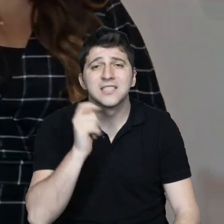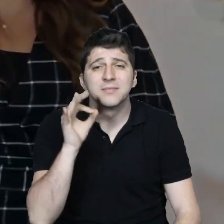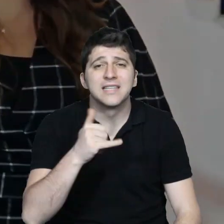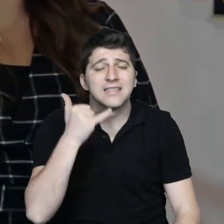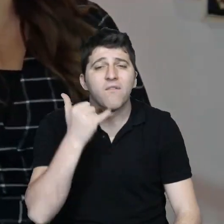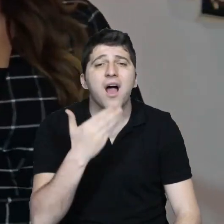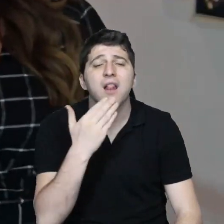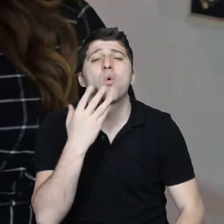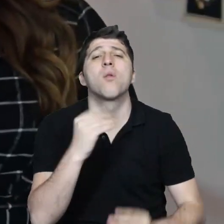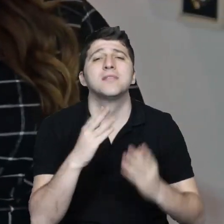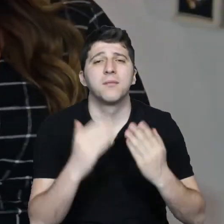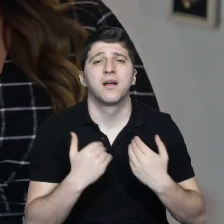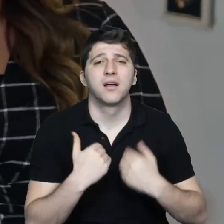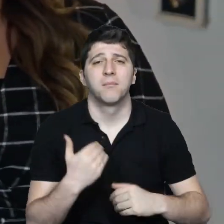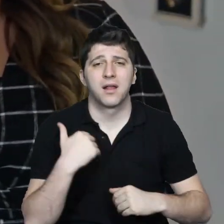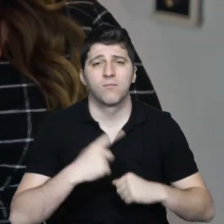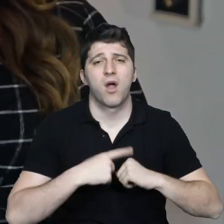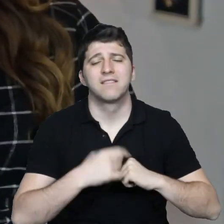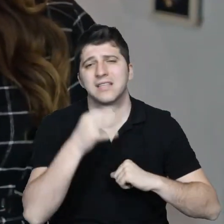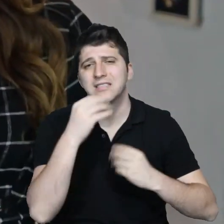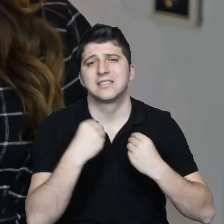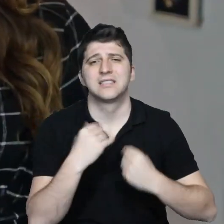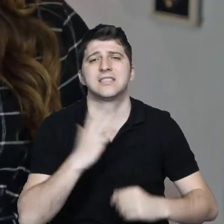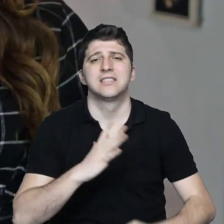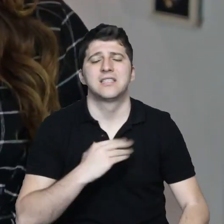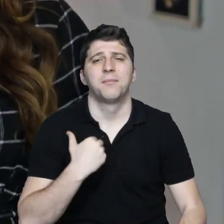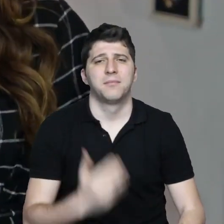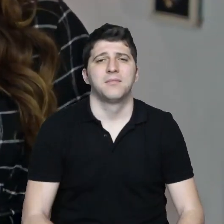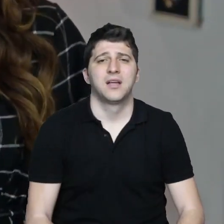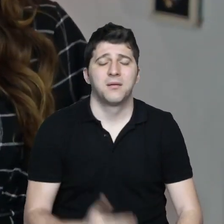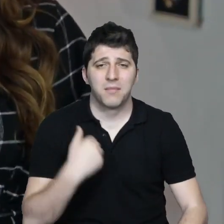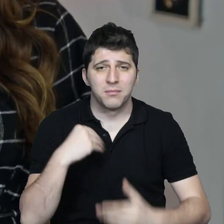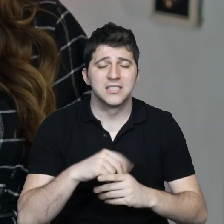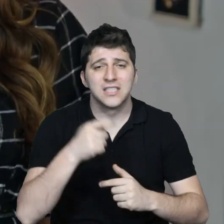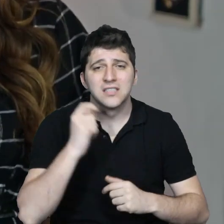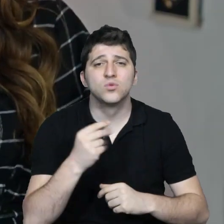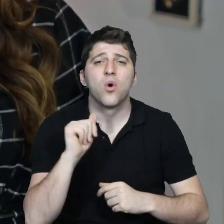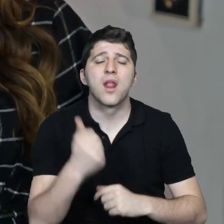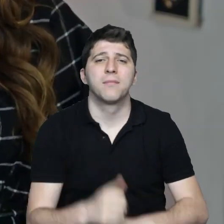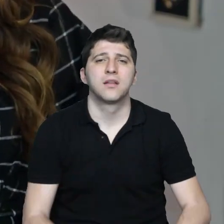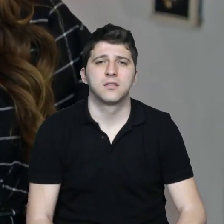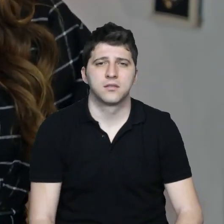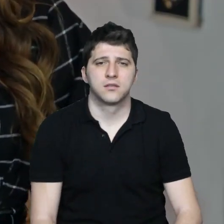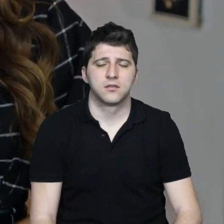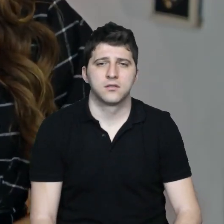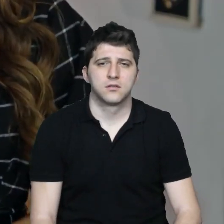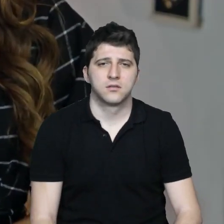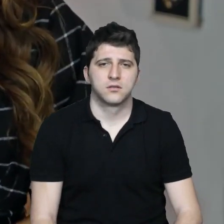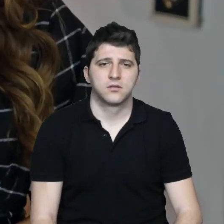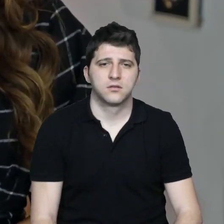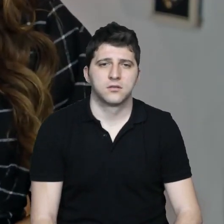telefonda anlatamam ama beni bu hafta izini saymanızı rica edeceğim sizden. Benim için gerçekten çok önemli.